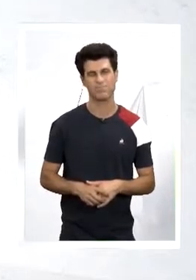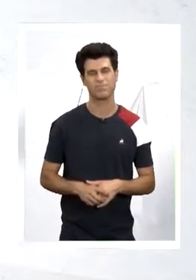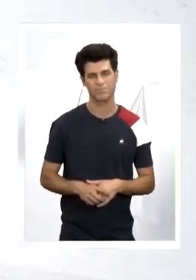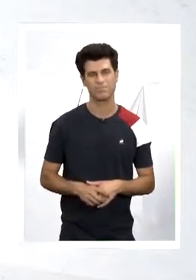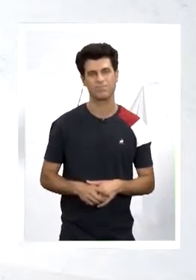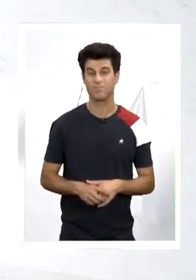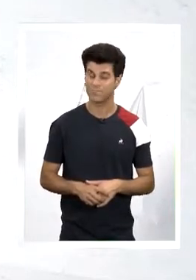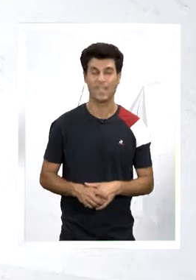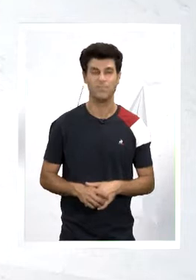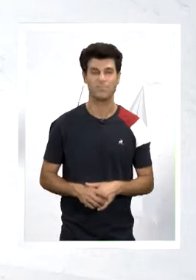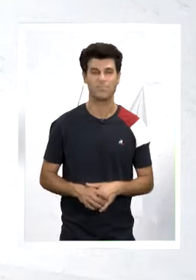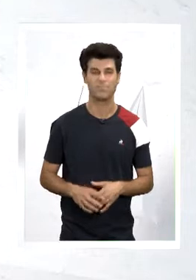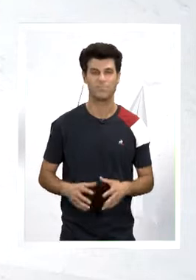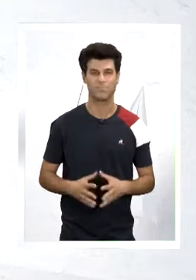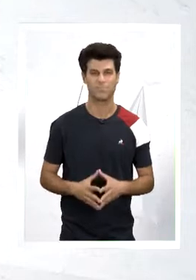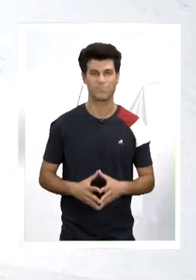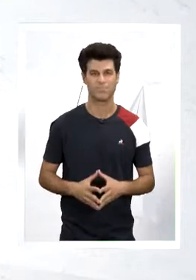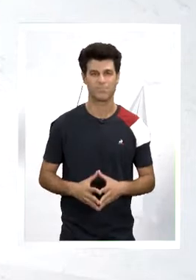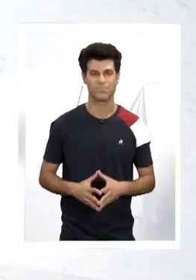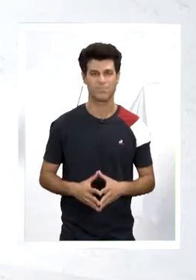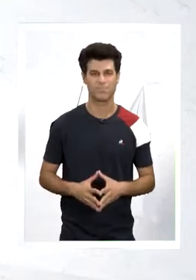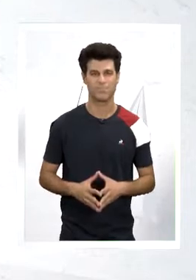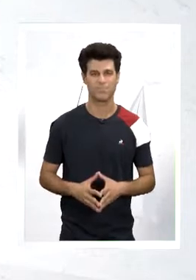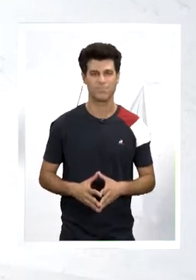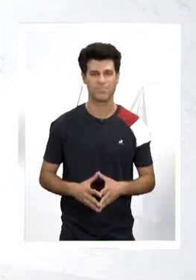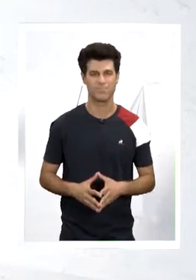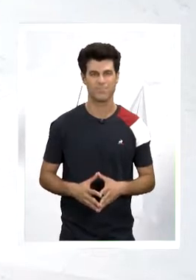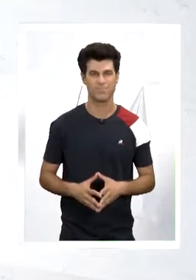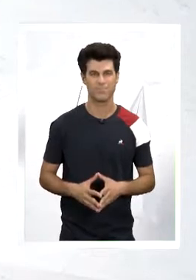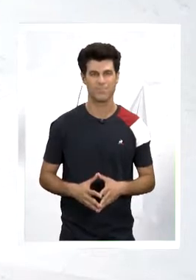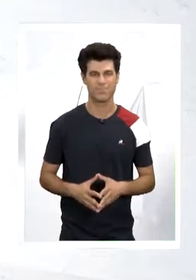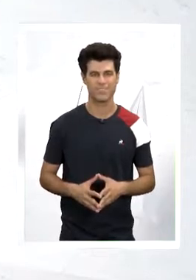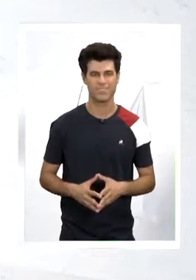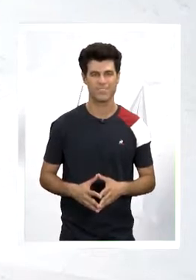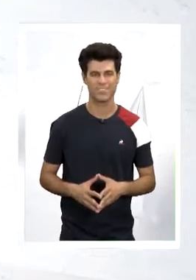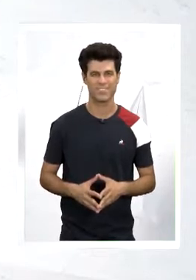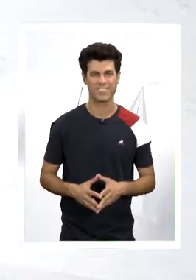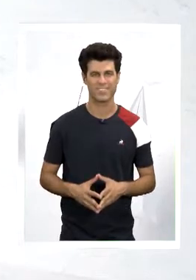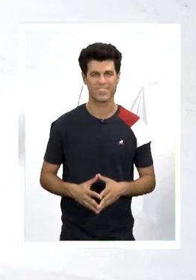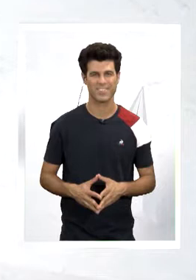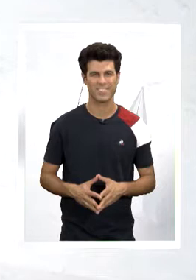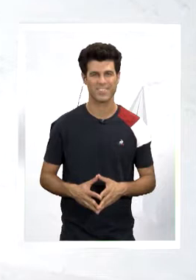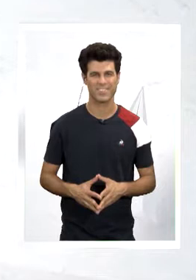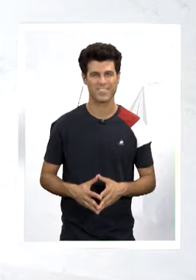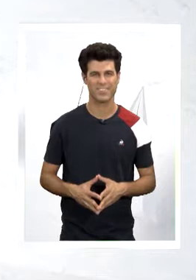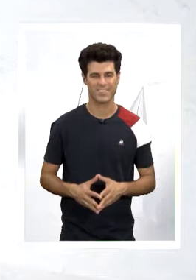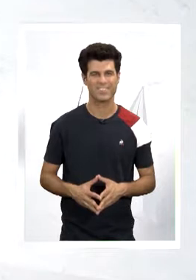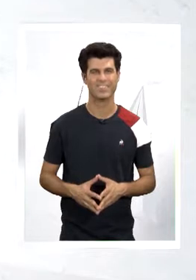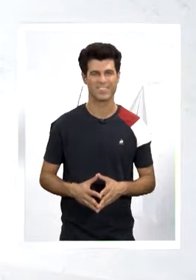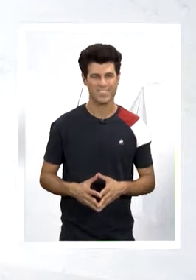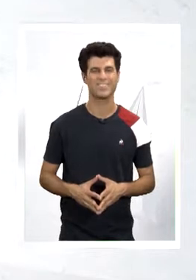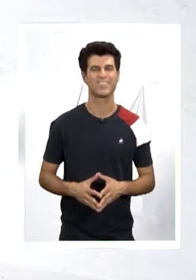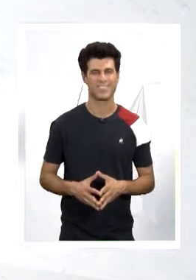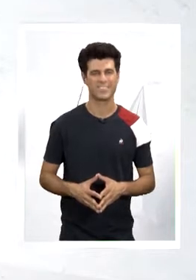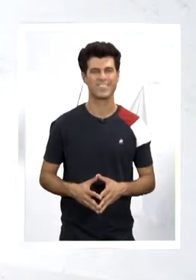בשעה 12, כן. אני מקריאה לנכד בן השמונה, והוא מקריא לי. ואחרי זה אנחנו עושים חידון